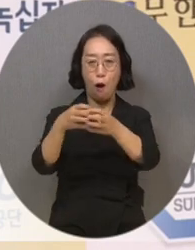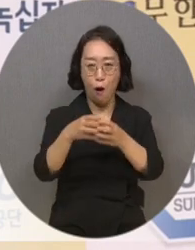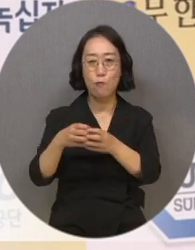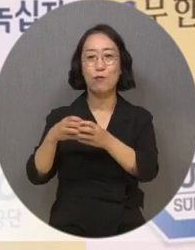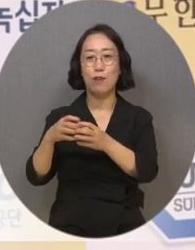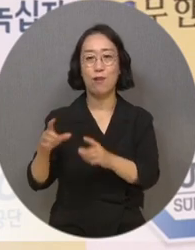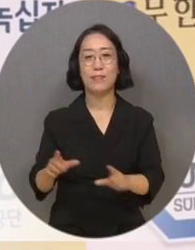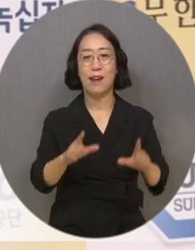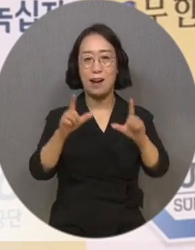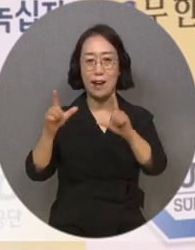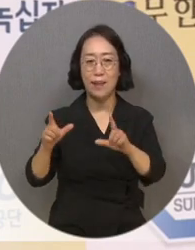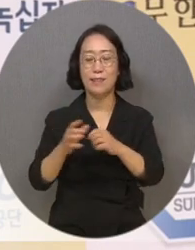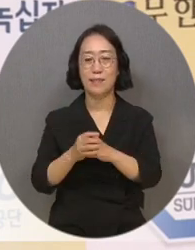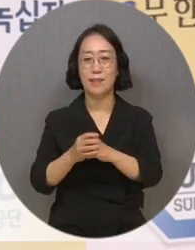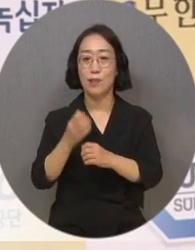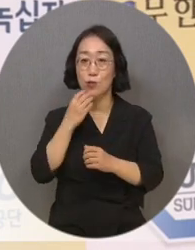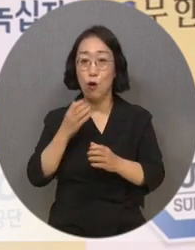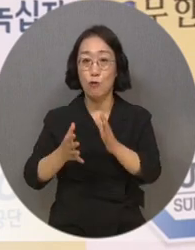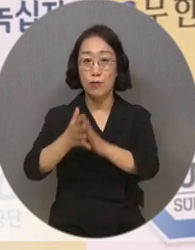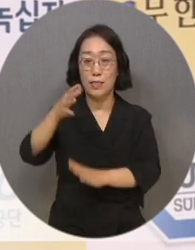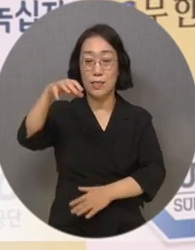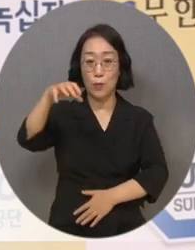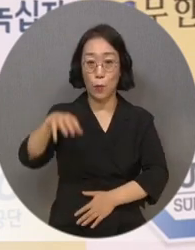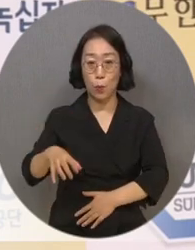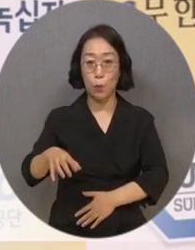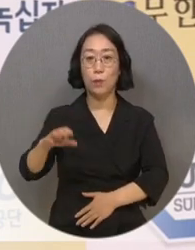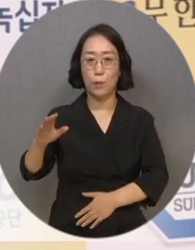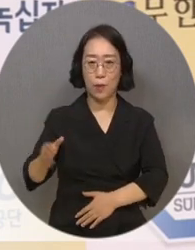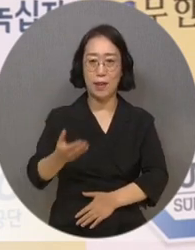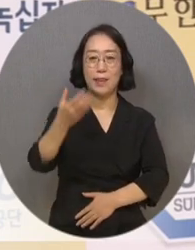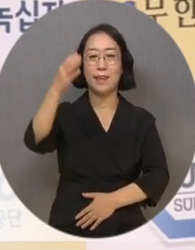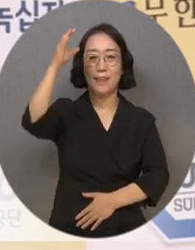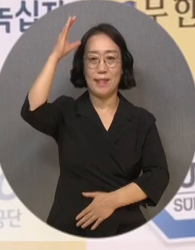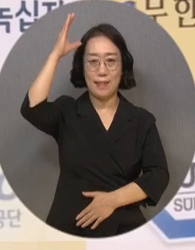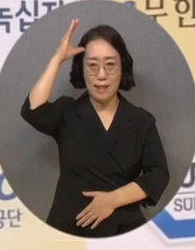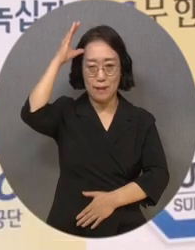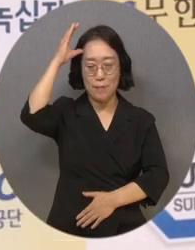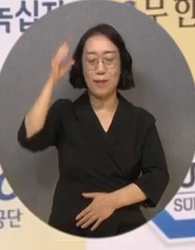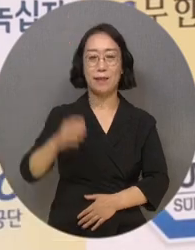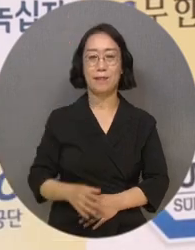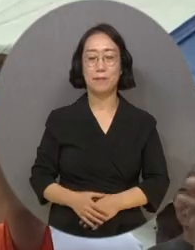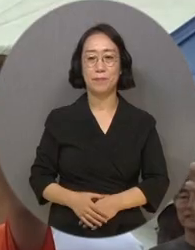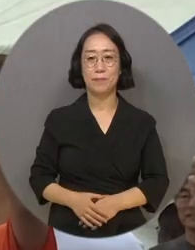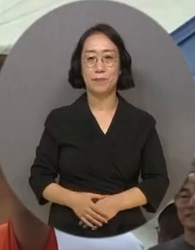살아가는 살기 좋은 서울시가 됐으면 좋겠습니다.